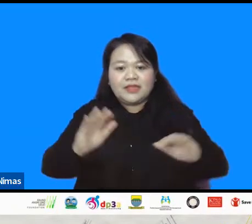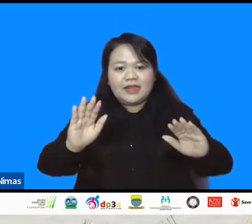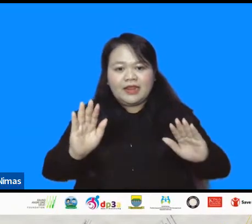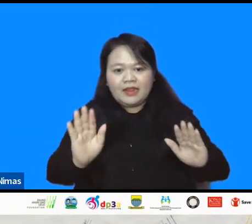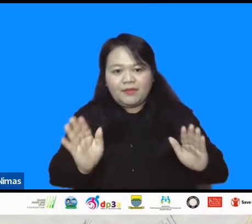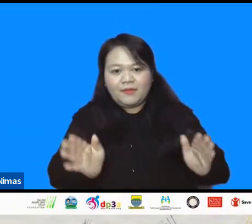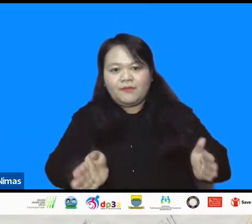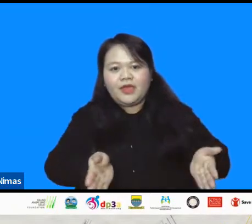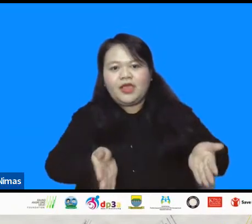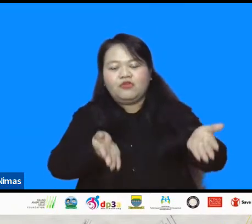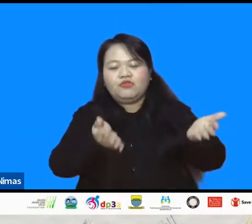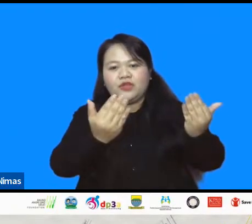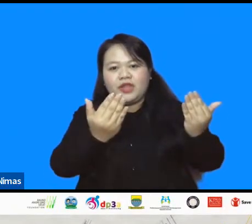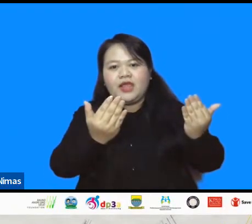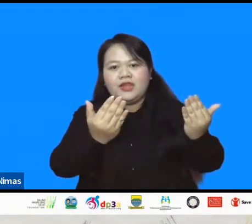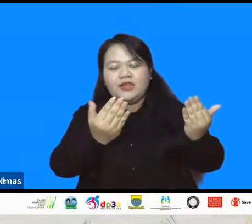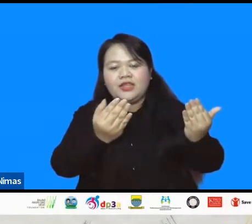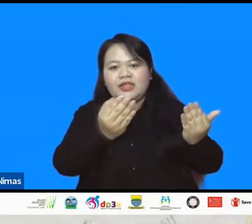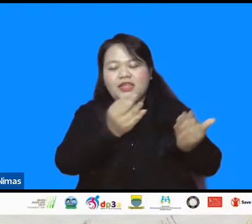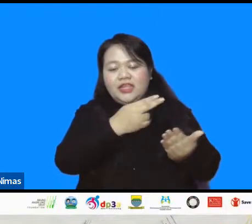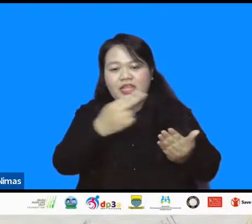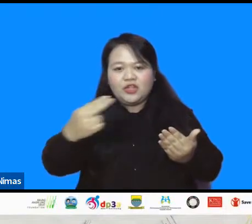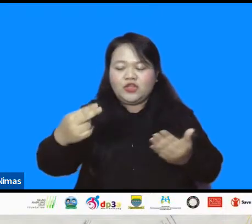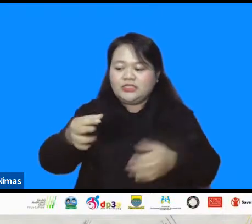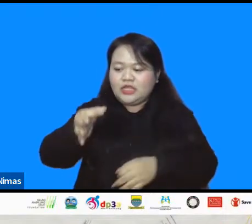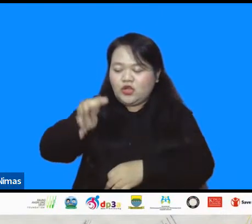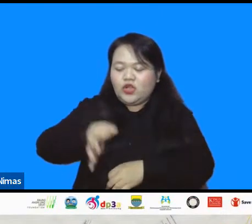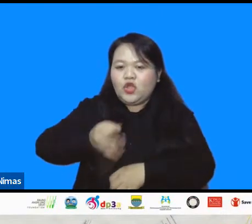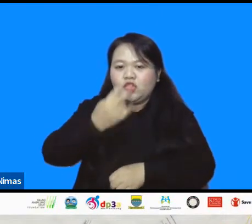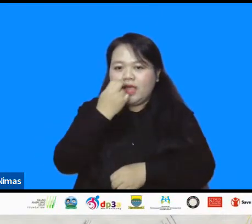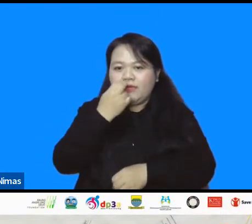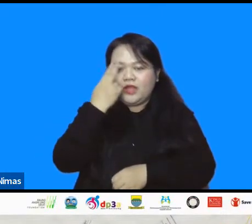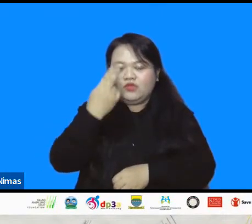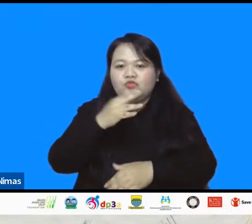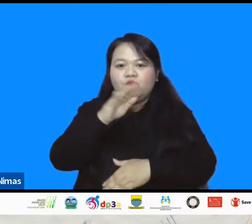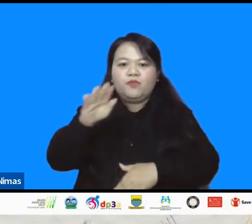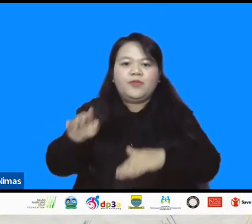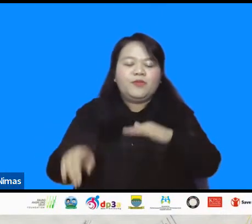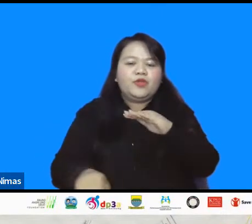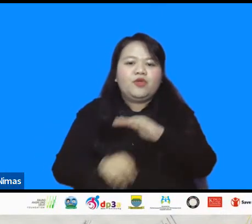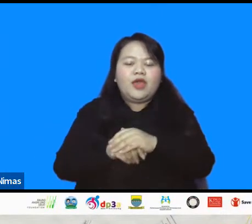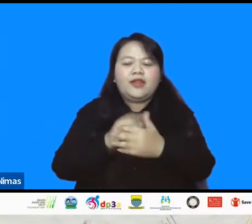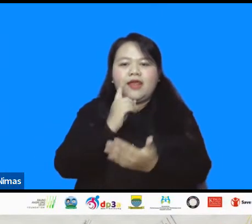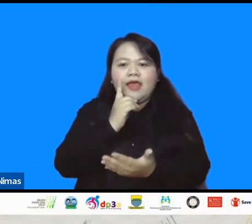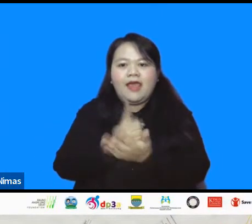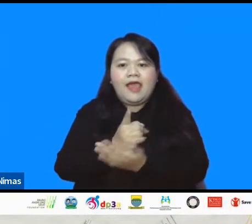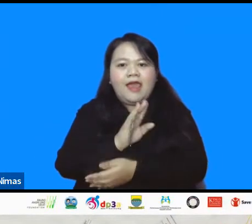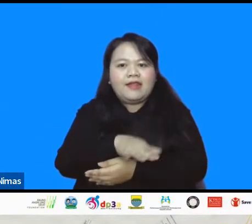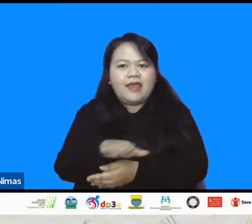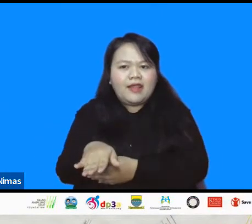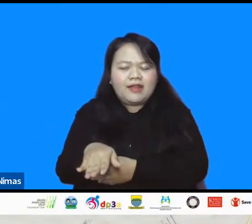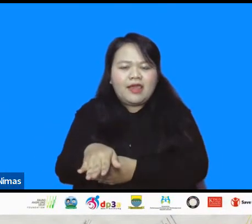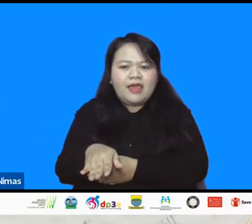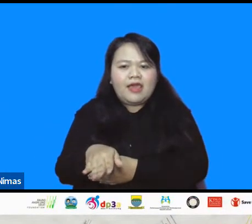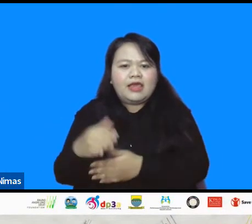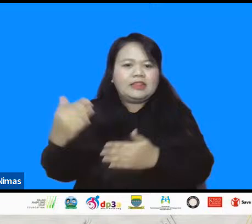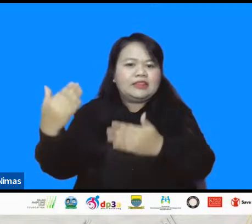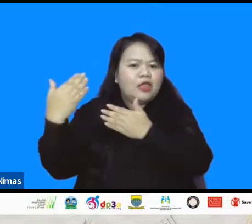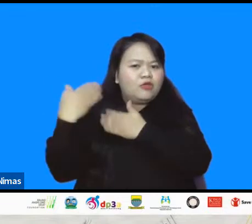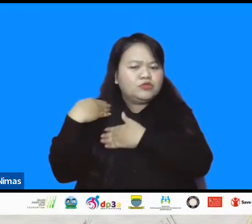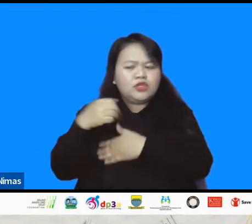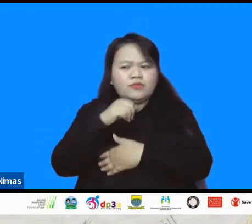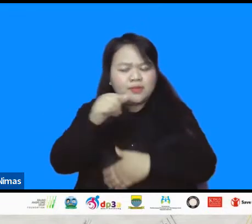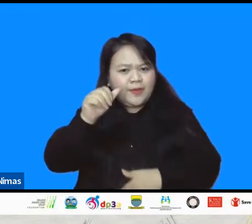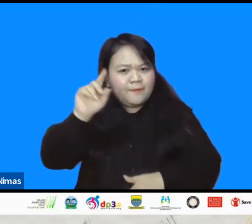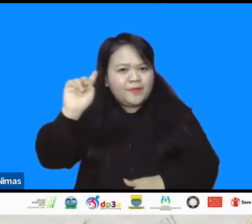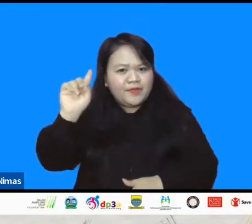pembangunan baik itu di Indonesia maupun di Kota Bandung, terutama untuk pemenuhan hak anak itu pastinya menjadi tanggung jawab